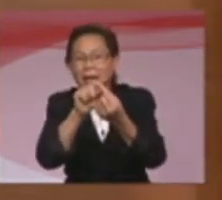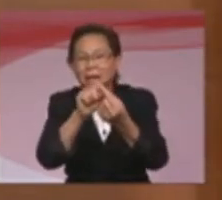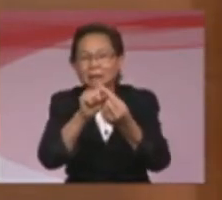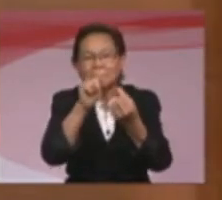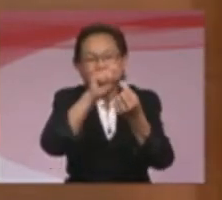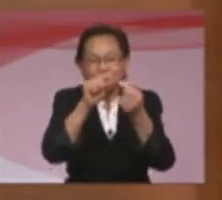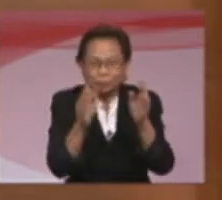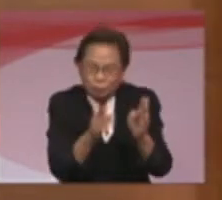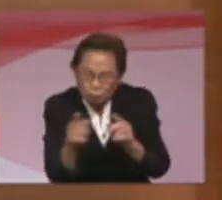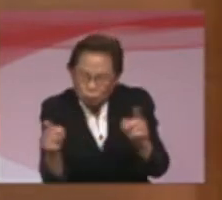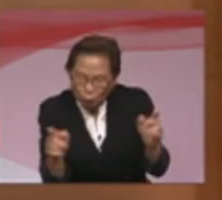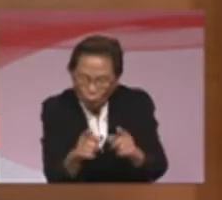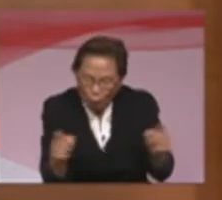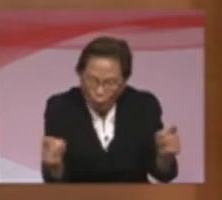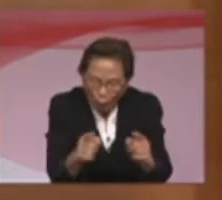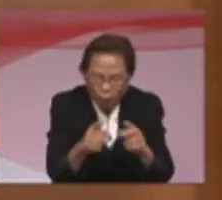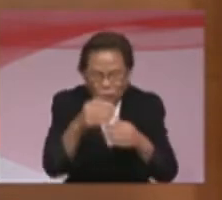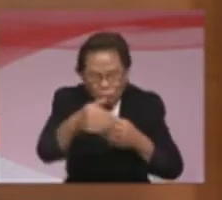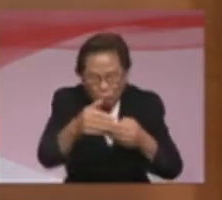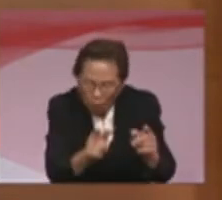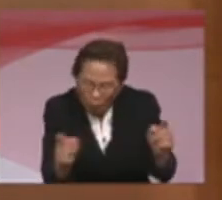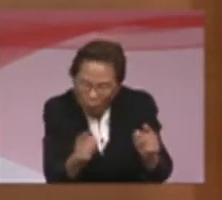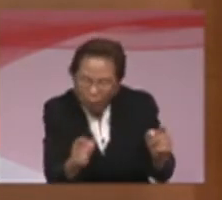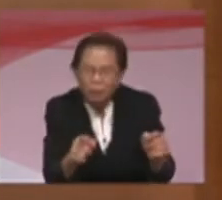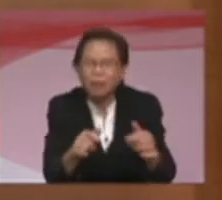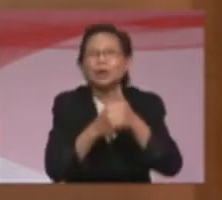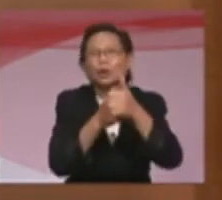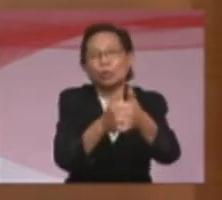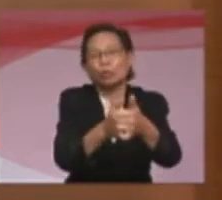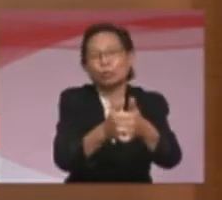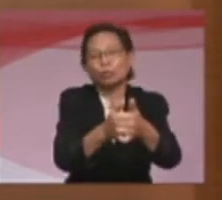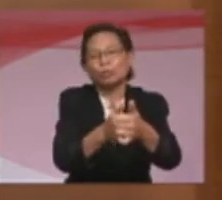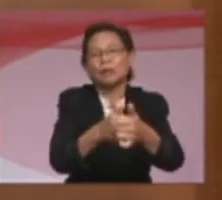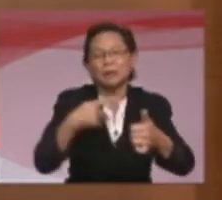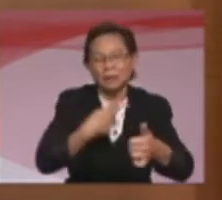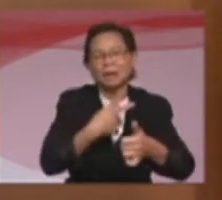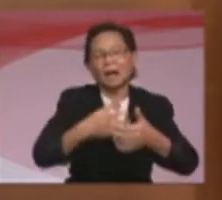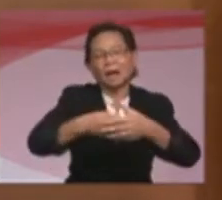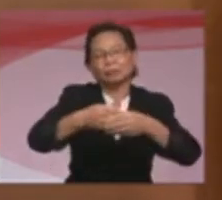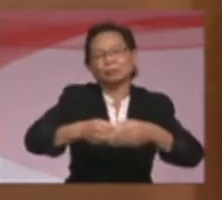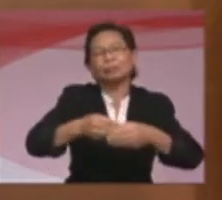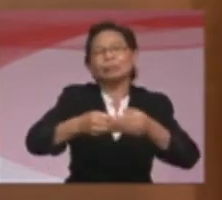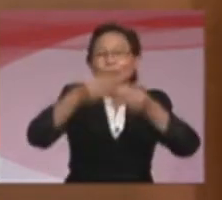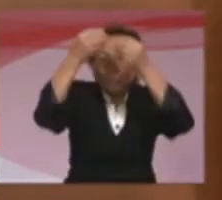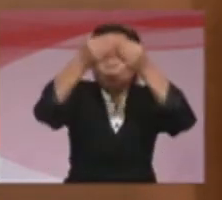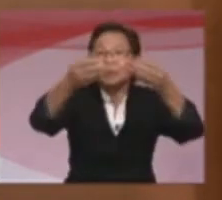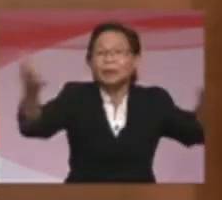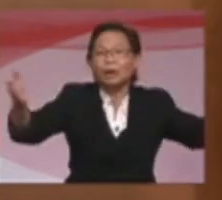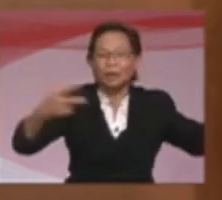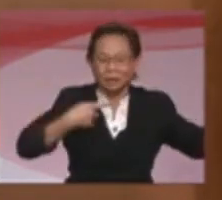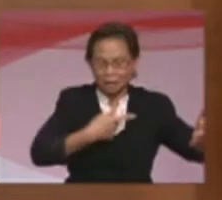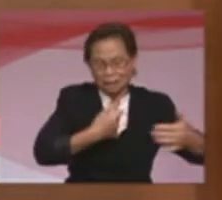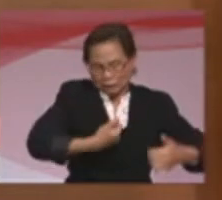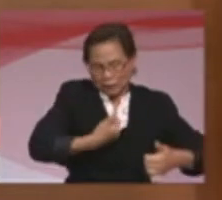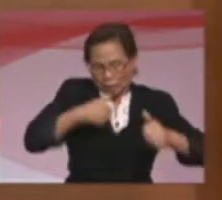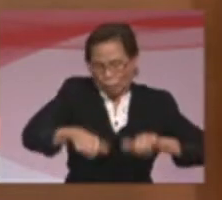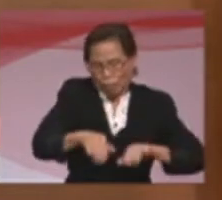edarkan, kita akan keluarkan dalam media dan sebagainya supaya kita boleh menjahit sendiri pelitup